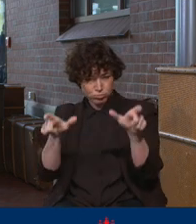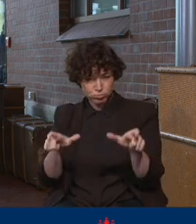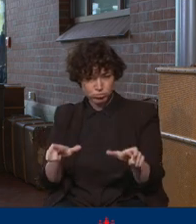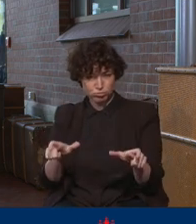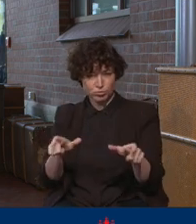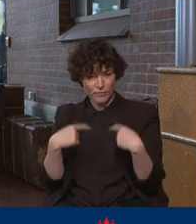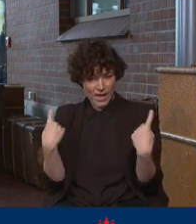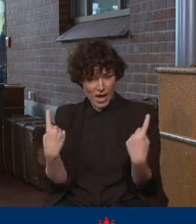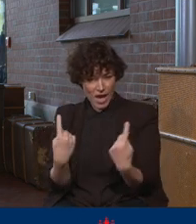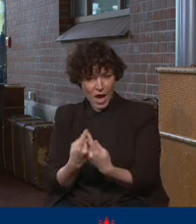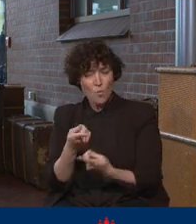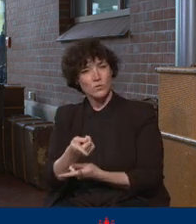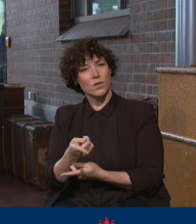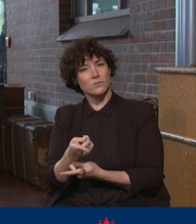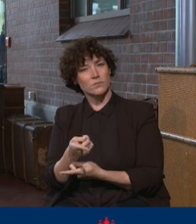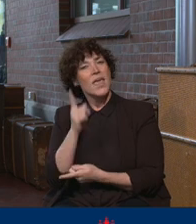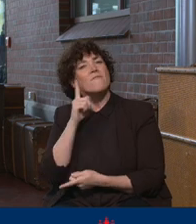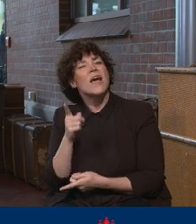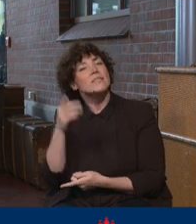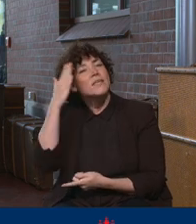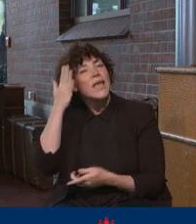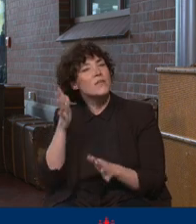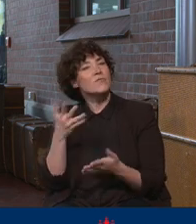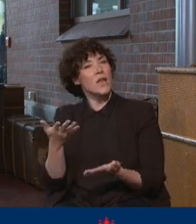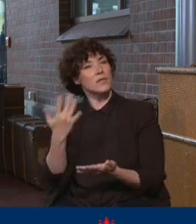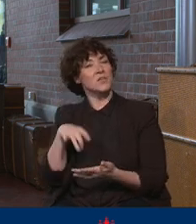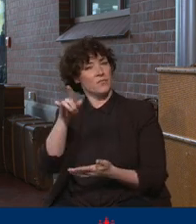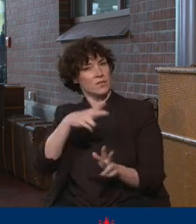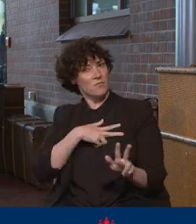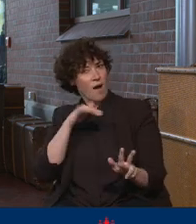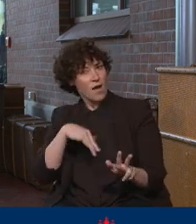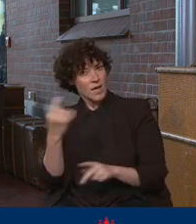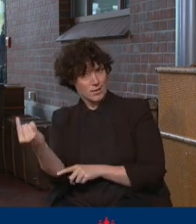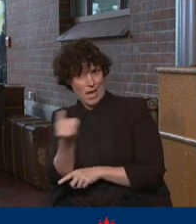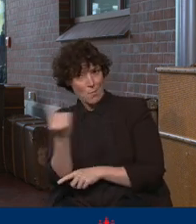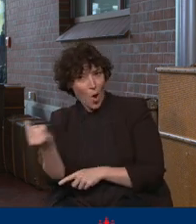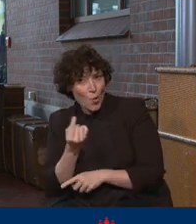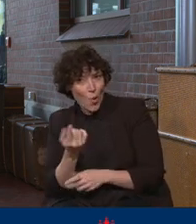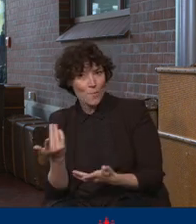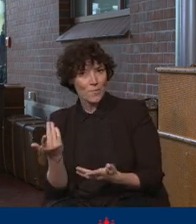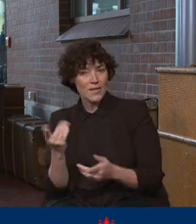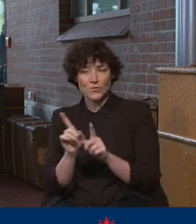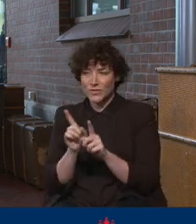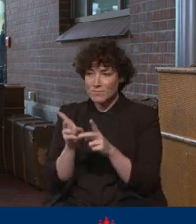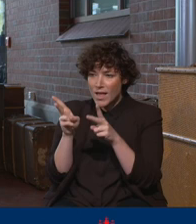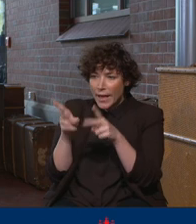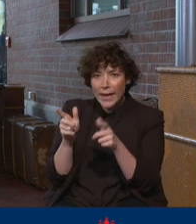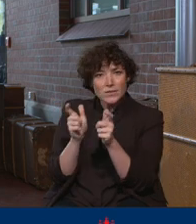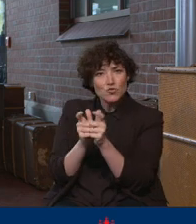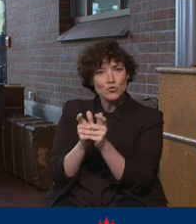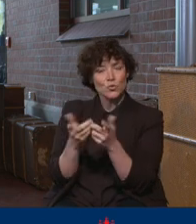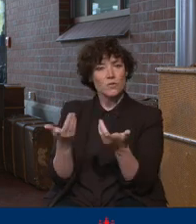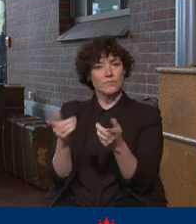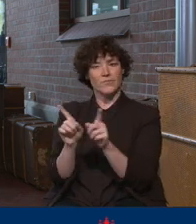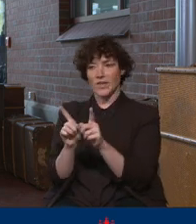gibt es so klein und ich weiß gar nicht wer von ihnen da jemals gewesen ist so nicht reststücke aber so